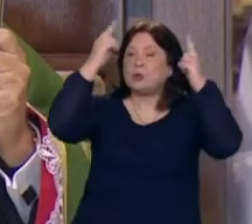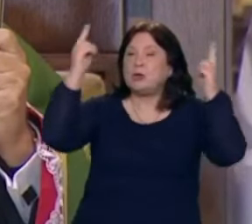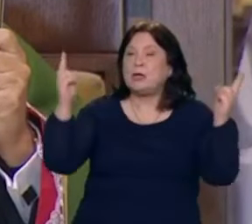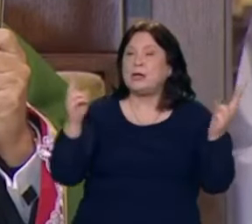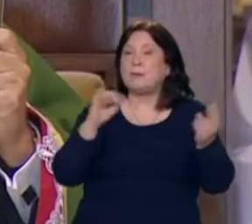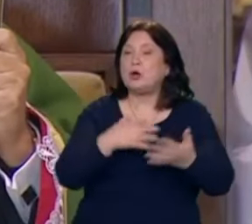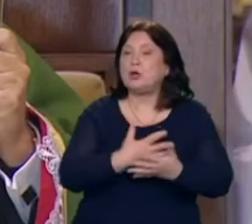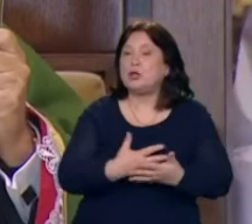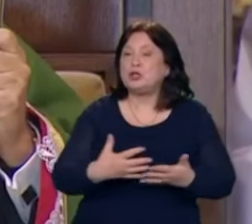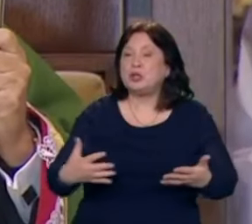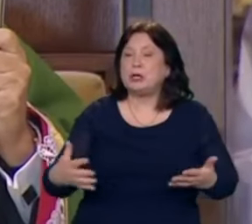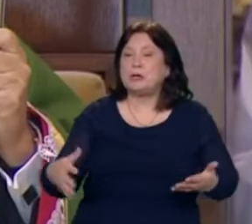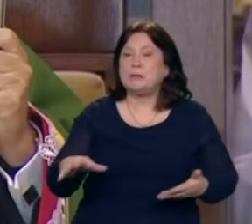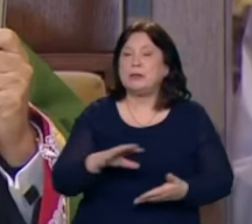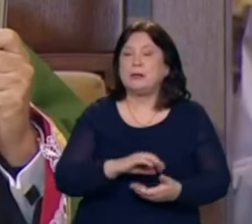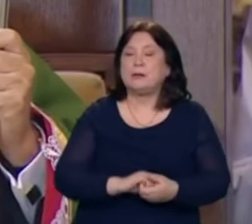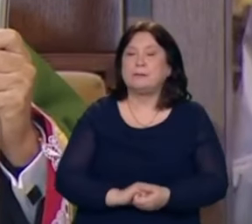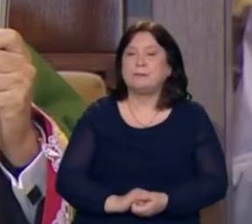i zi